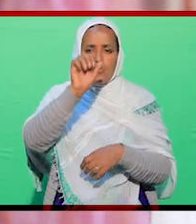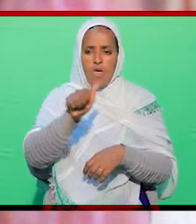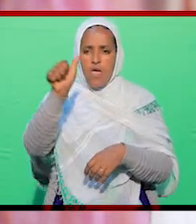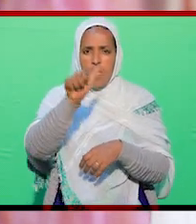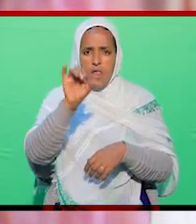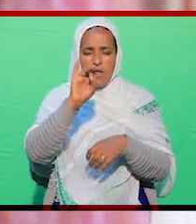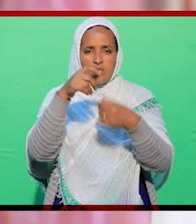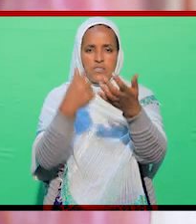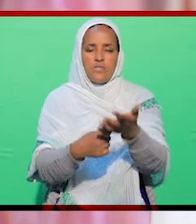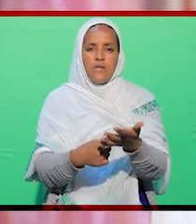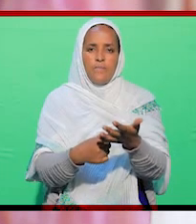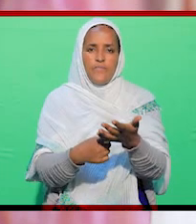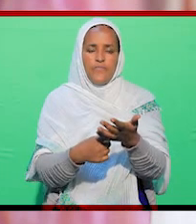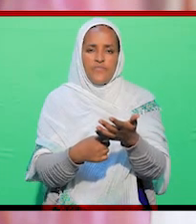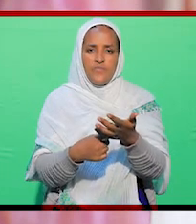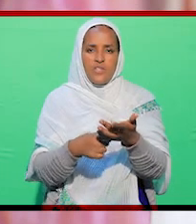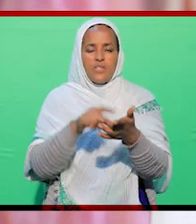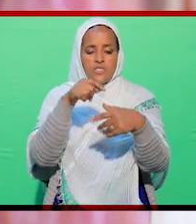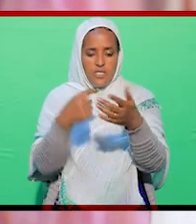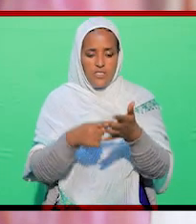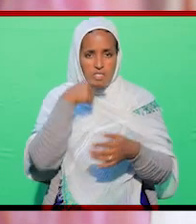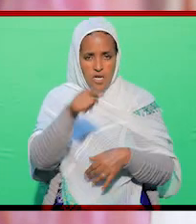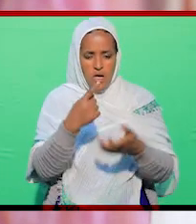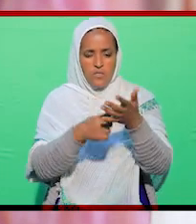እዝራ ሱቱኤልም